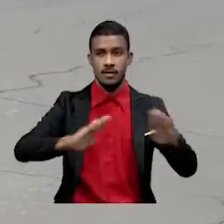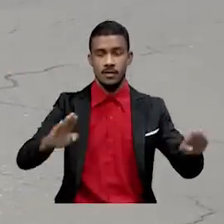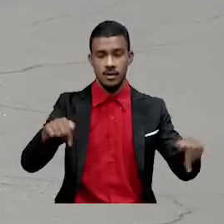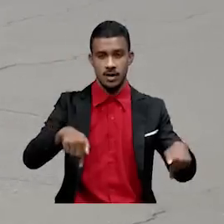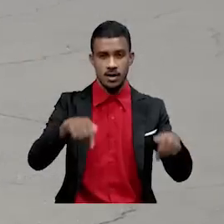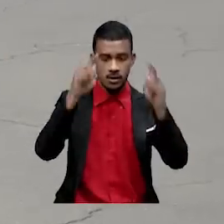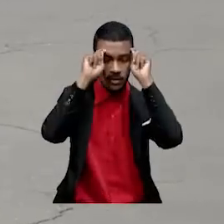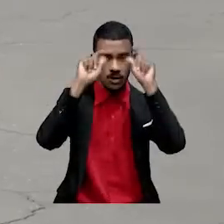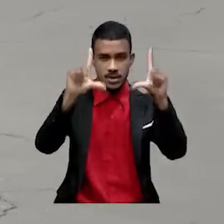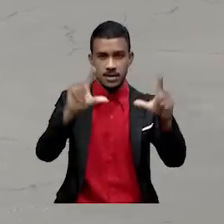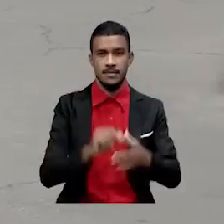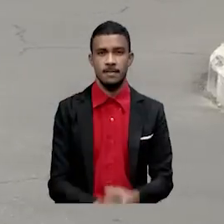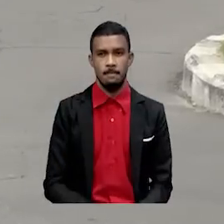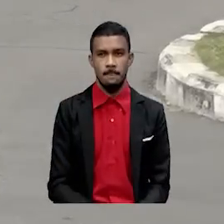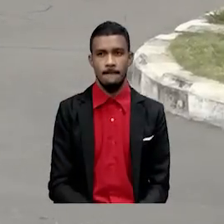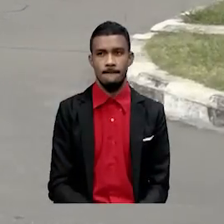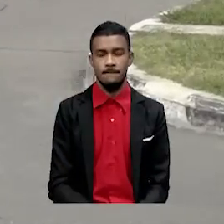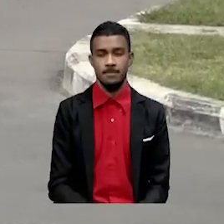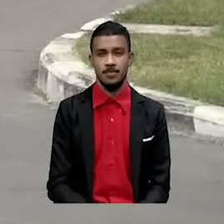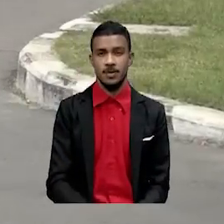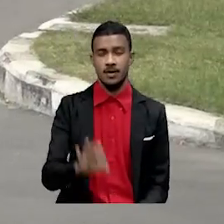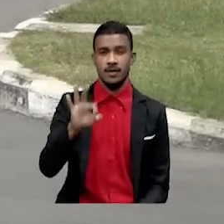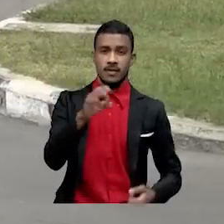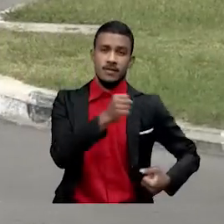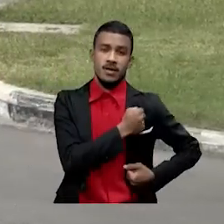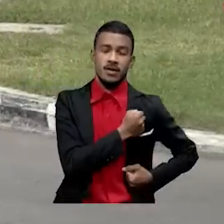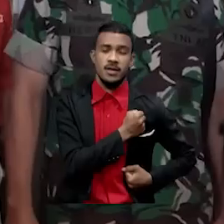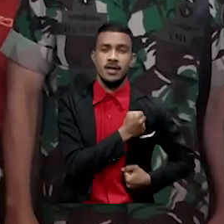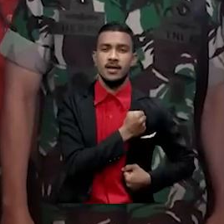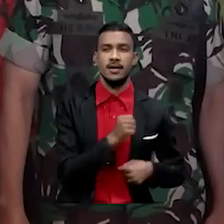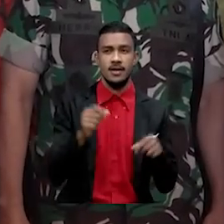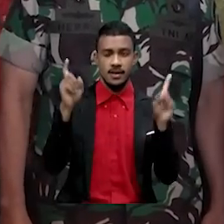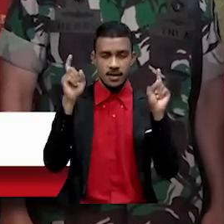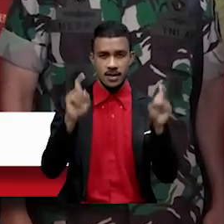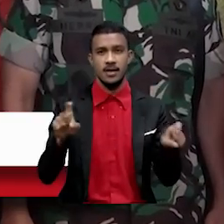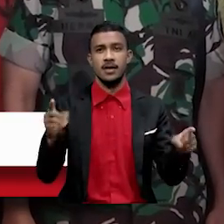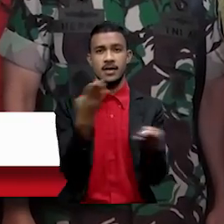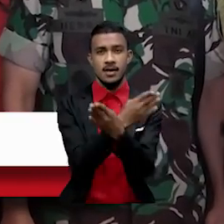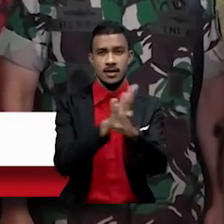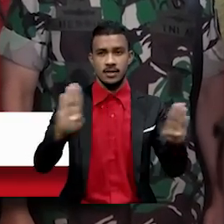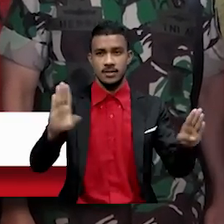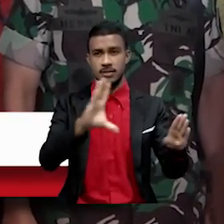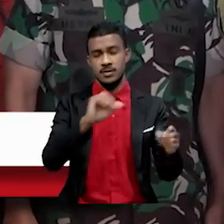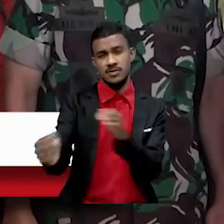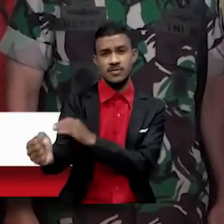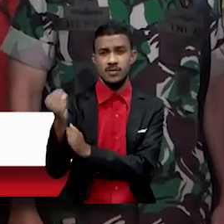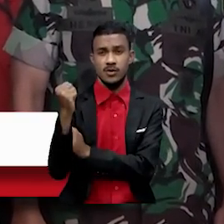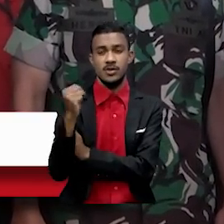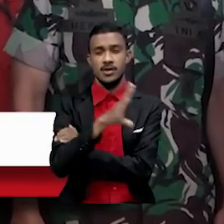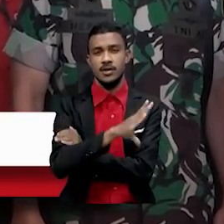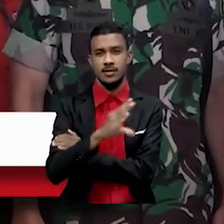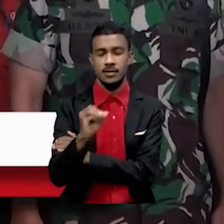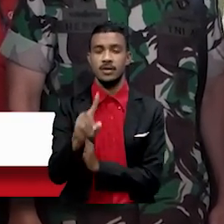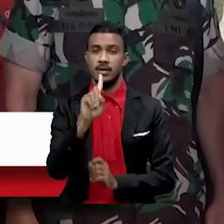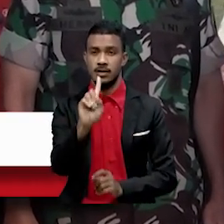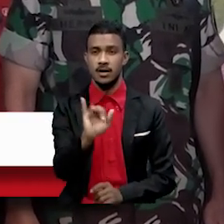Timor Leste Valentine harus menjadi unforceus yang kuat itu